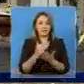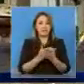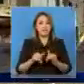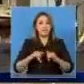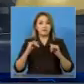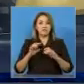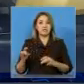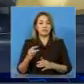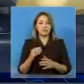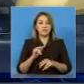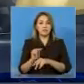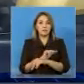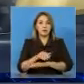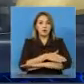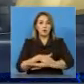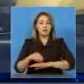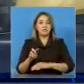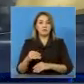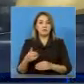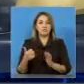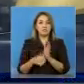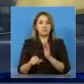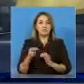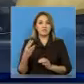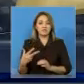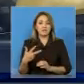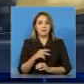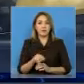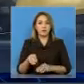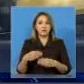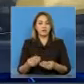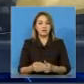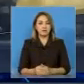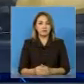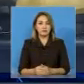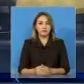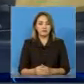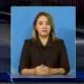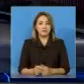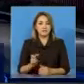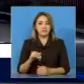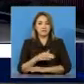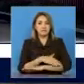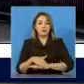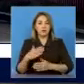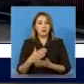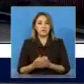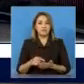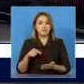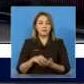развития регионов на ремонт улицы Есет Батыра выделено 63 миллиона тенге. Батыра – это центральная улица, общая протяженность